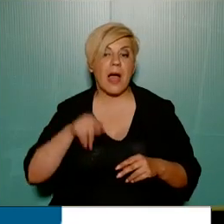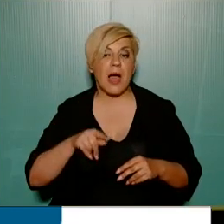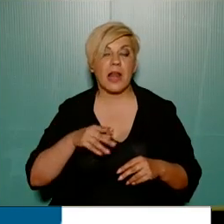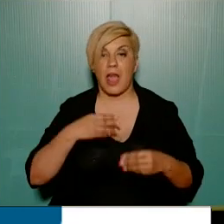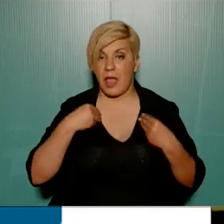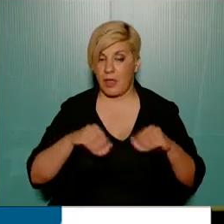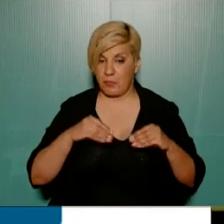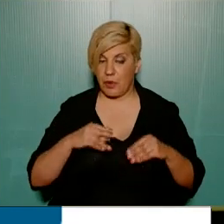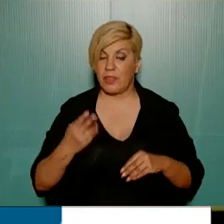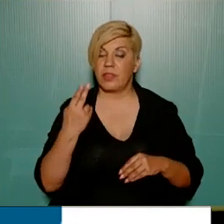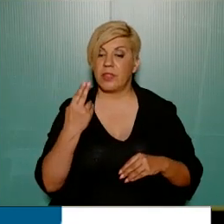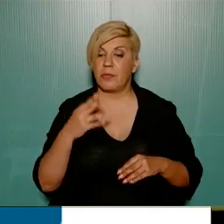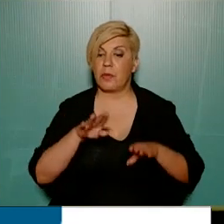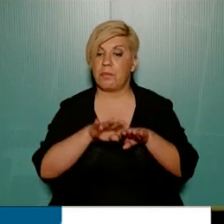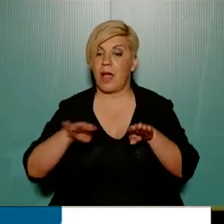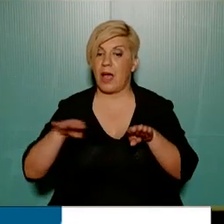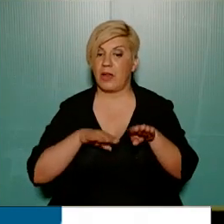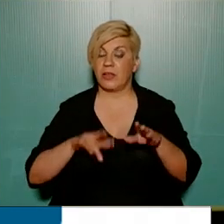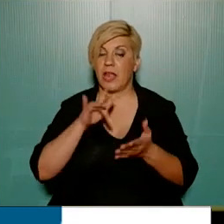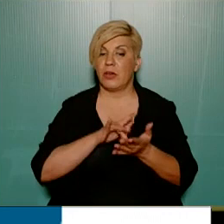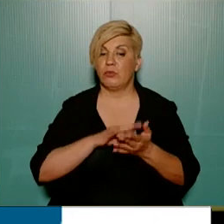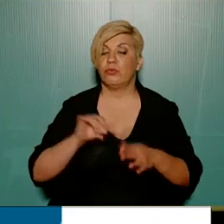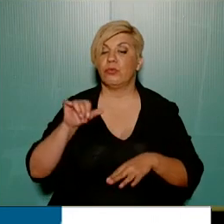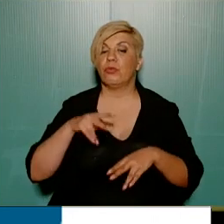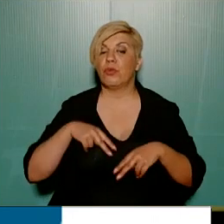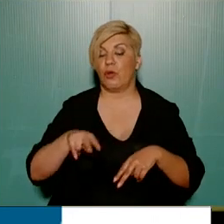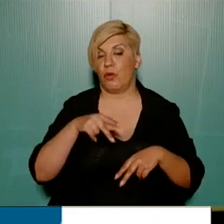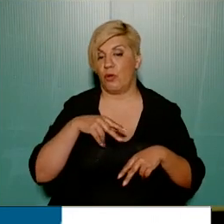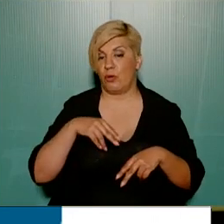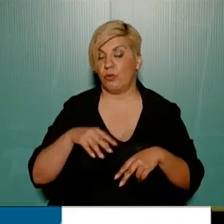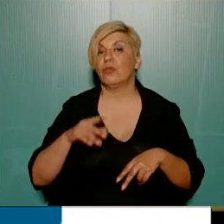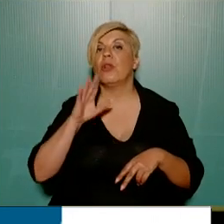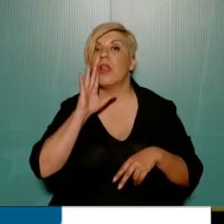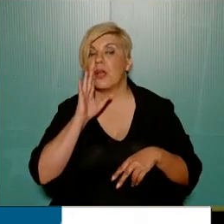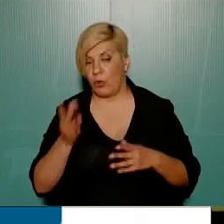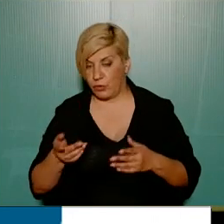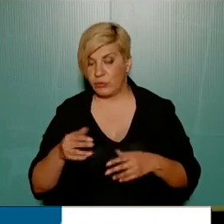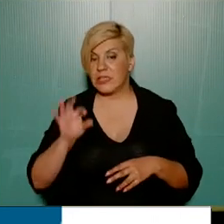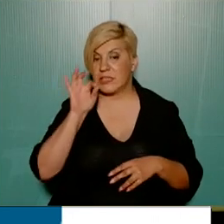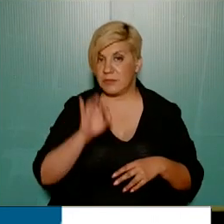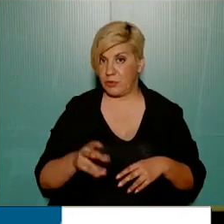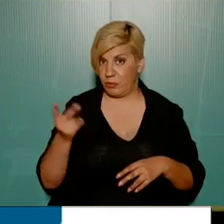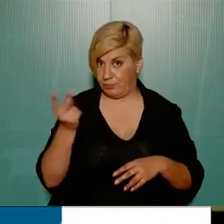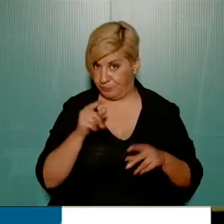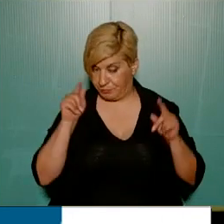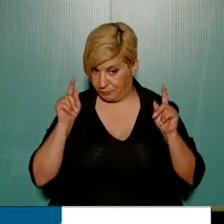τα διπλοπαρκαρισμένα αυτοκίνητα στους κεντρικούς δρόμους ημέρες των λαϊκών. Στο σημείο αυτό,